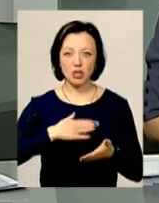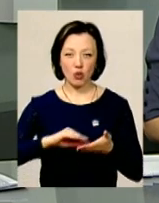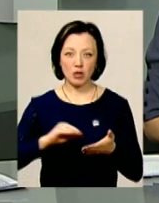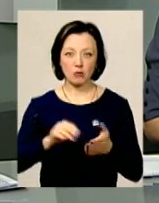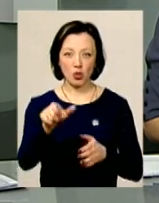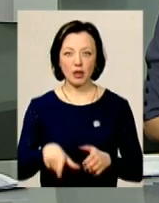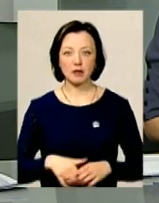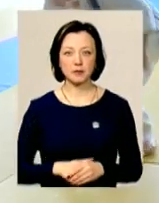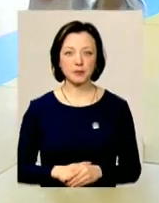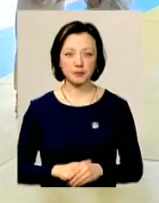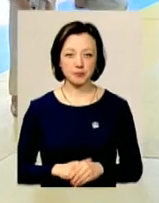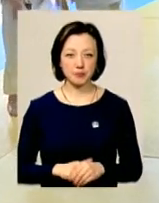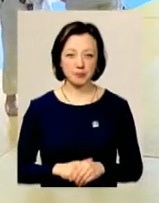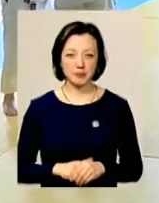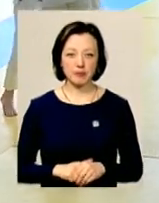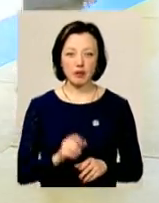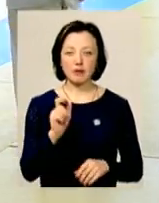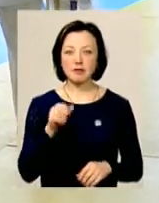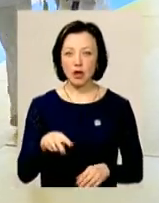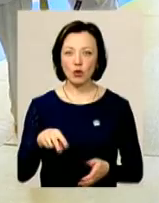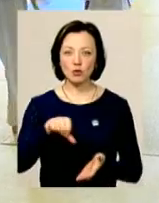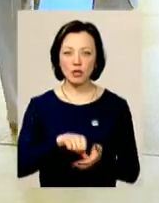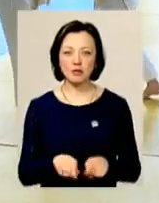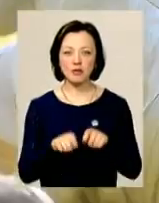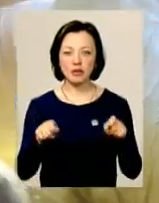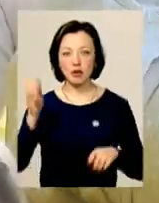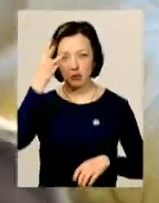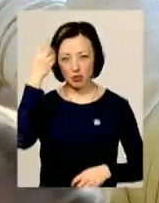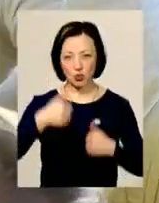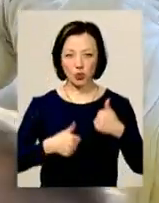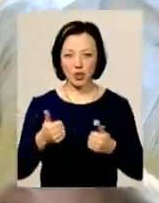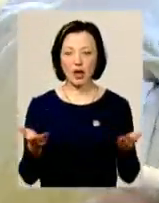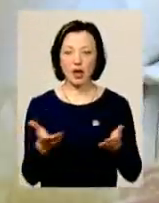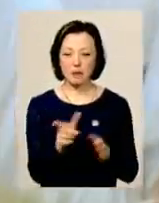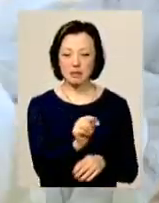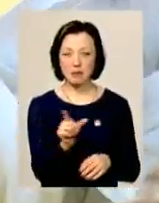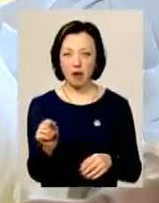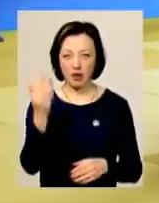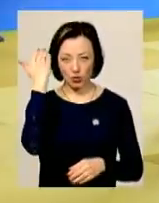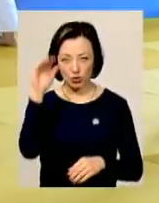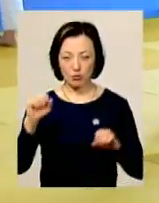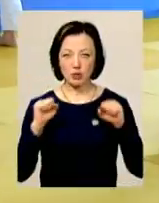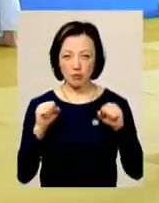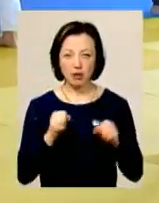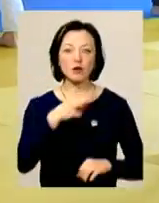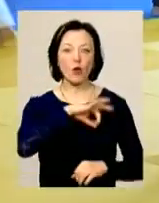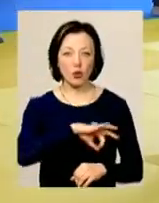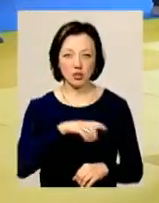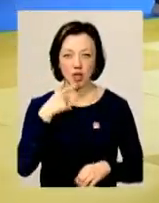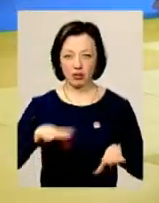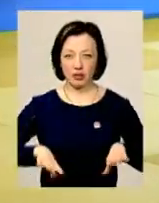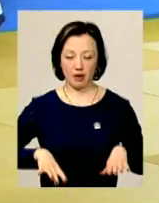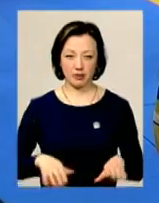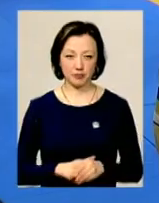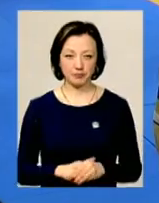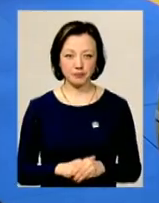Поробок. У залі учасники відкритого хмельницького турніру, яким спарринги з інгородніми спортсменами пішли на користь, каже тренер